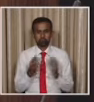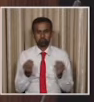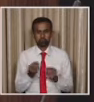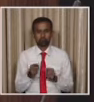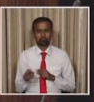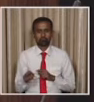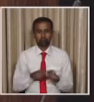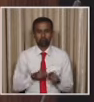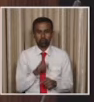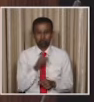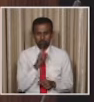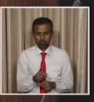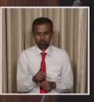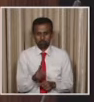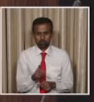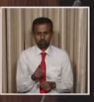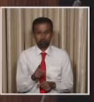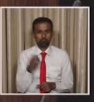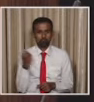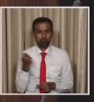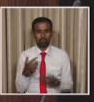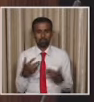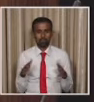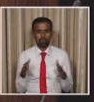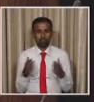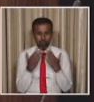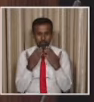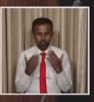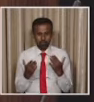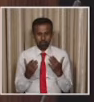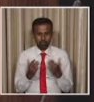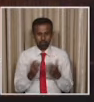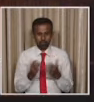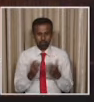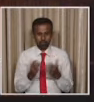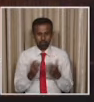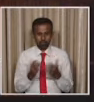බව ප්‍රකාශයට පත් කරමින් මගේ වචන ස්වල්පයෙන් නිමා කරන්න බොහොම ස්තුතියි. බොහොම ස්තුතියි ගරු මන්තුමා. මේ ළඟට